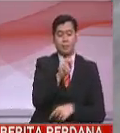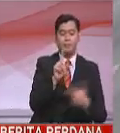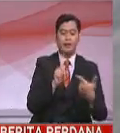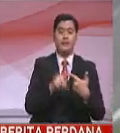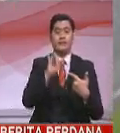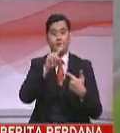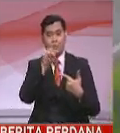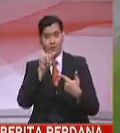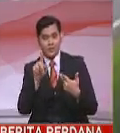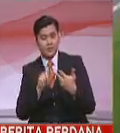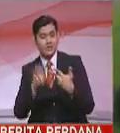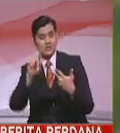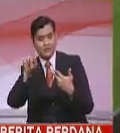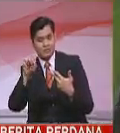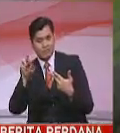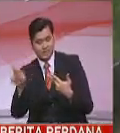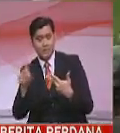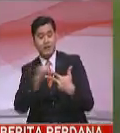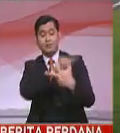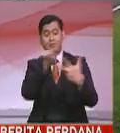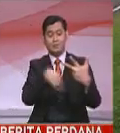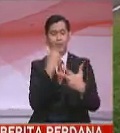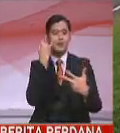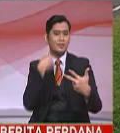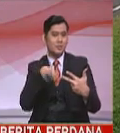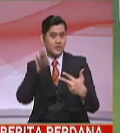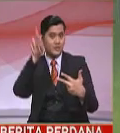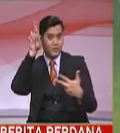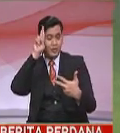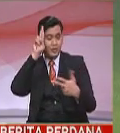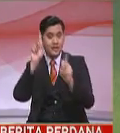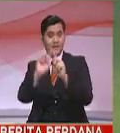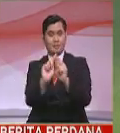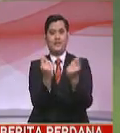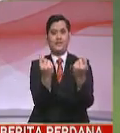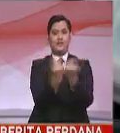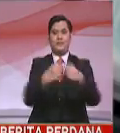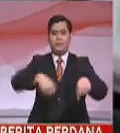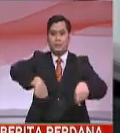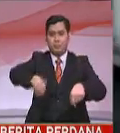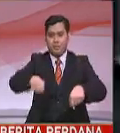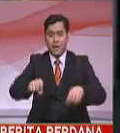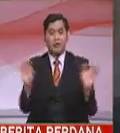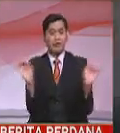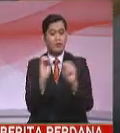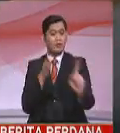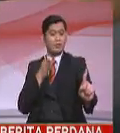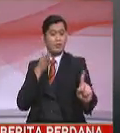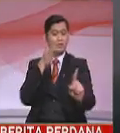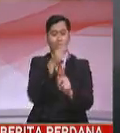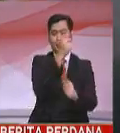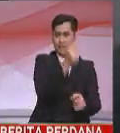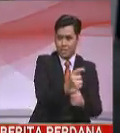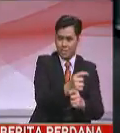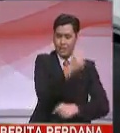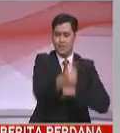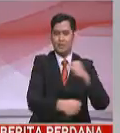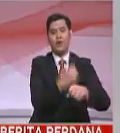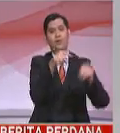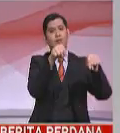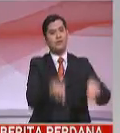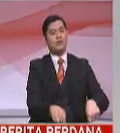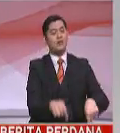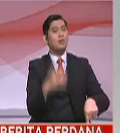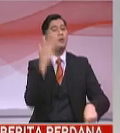Zakri Sabri dalam baskom Junior CB150 tiada Sesal ditetapkan bagi tahun pertama ini